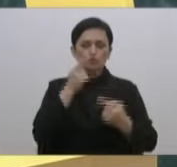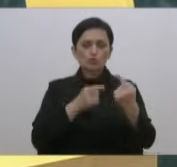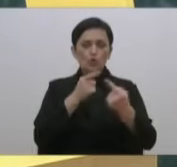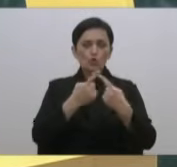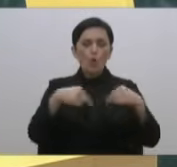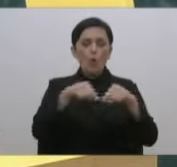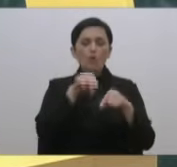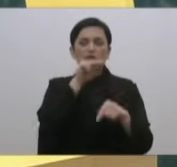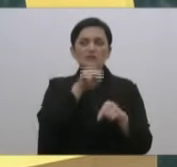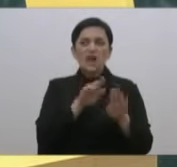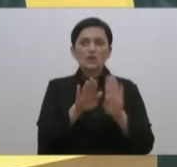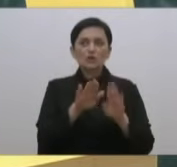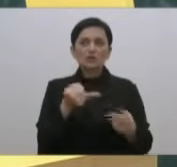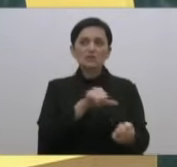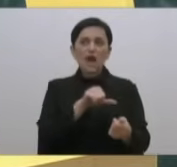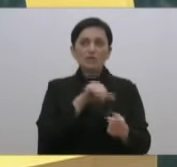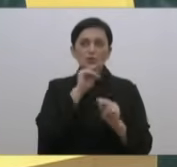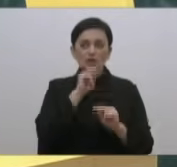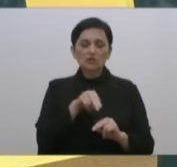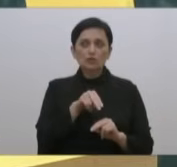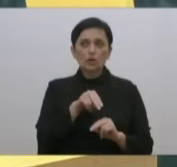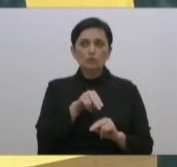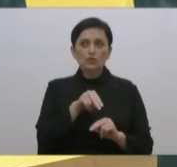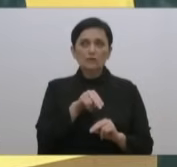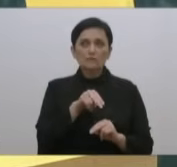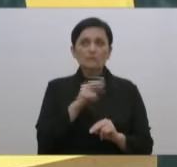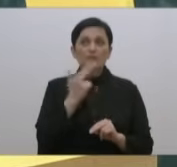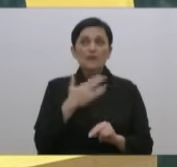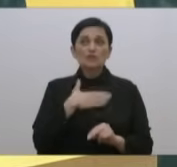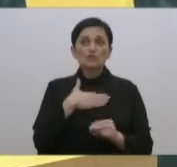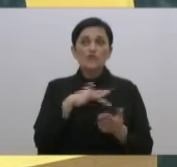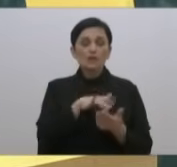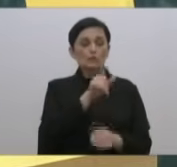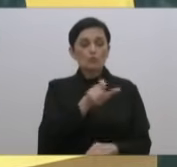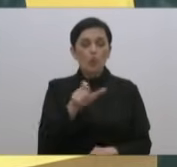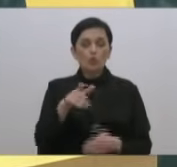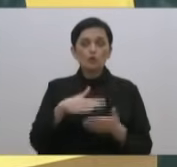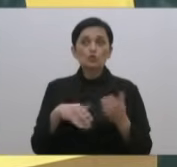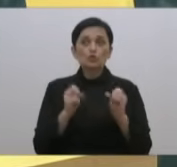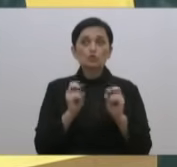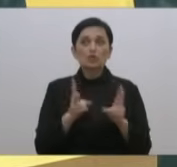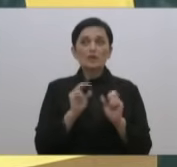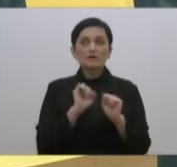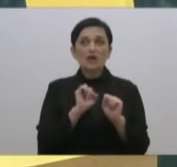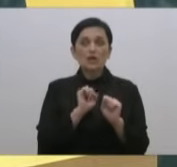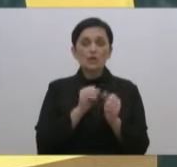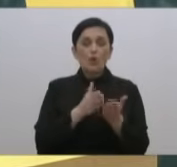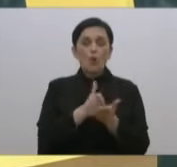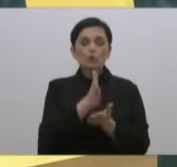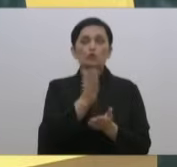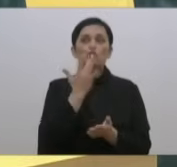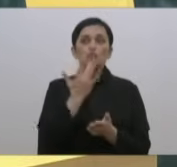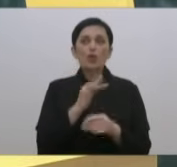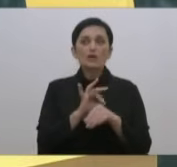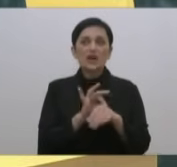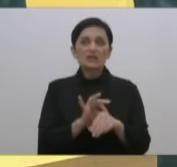ბრძოლას ორგანიზებულ დანაშაულთან, ნარკოდანაშაულთან და ჩვენი მოქალაქეების უსაფრთხოების დაცვაზე ორიენტირებული